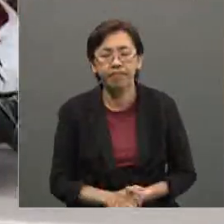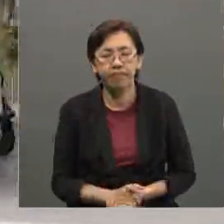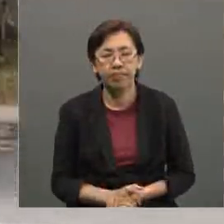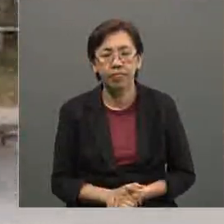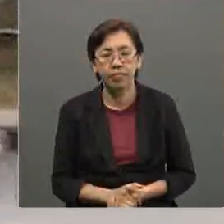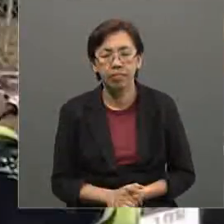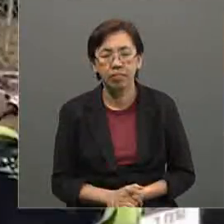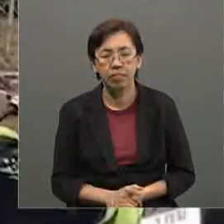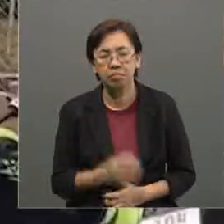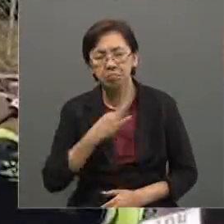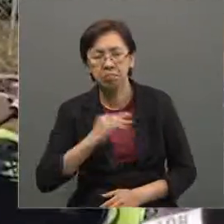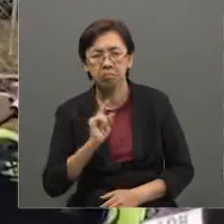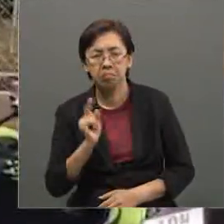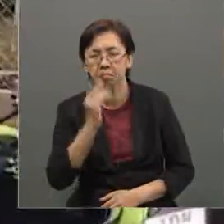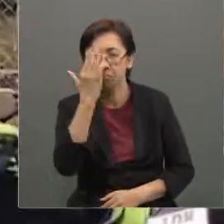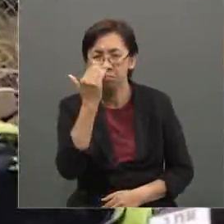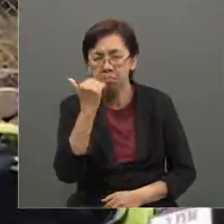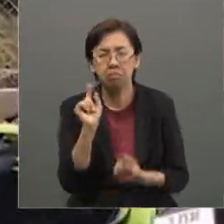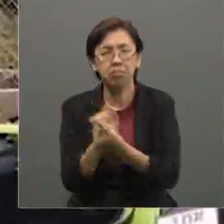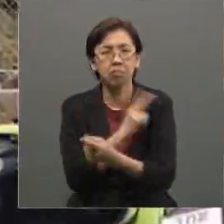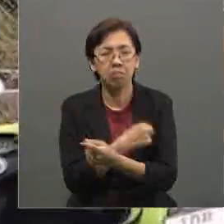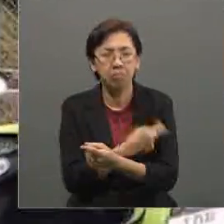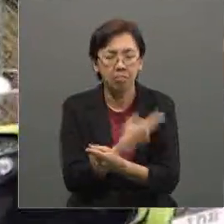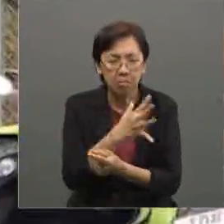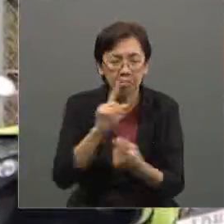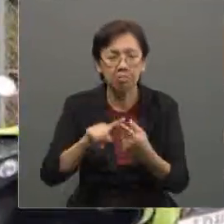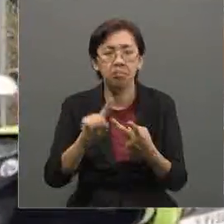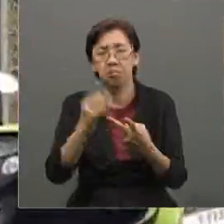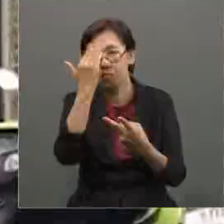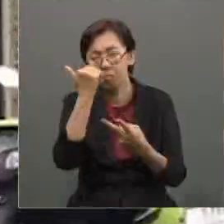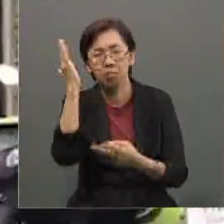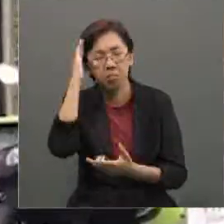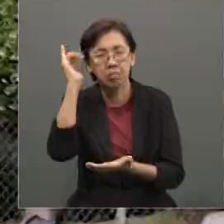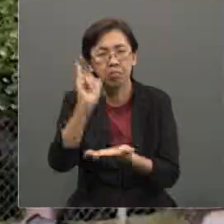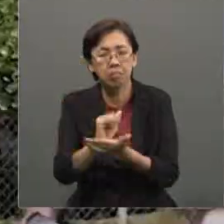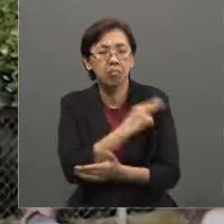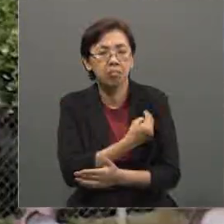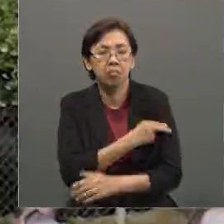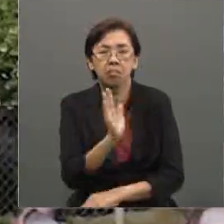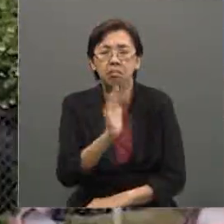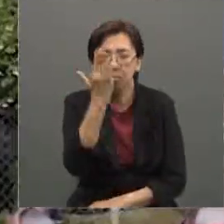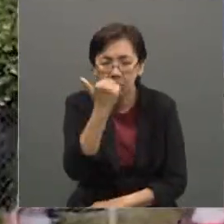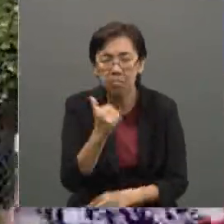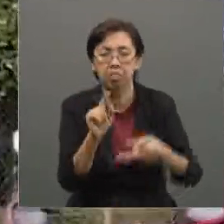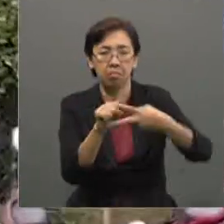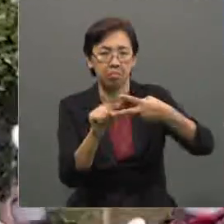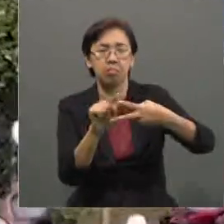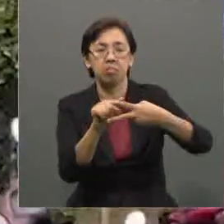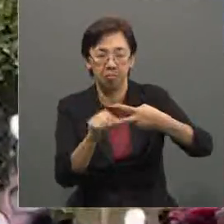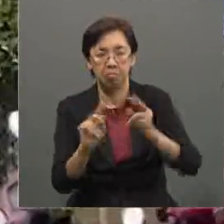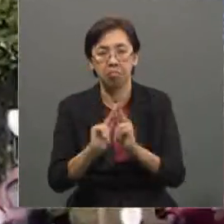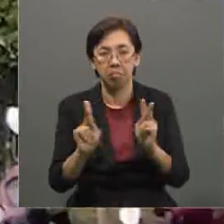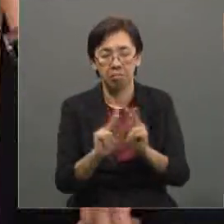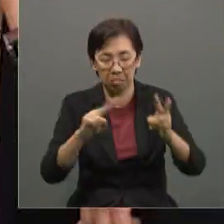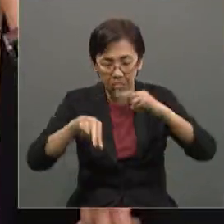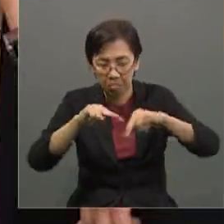ของผู้เสียหายว่าเช่นทำไมไม่ได้พบแพทย์ทำไมไม่ให้นอนรอดูอาการที่โรงพยาบาล2ประเด็นนี้ทางคณะกรรมการจะส